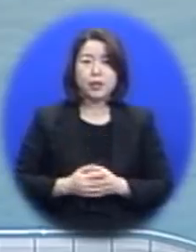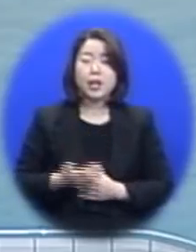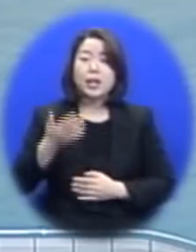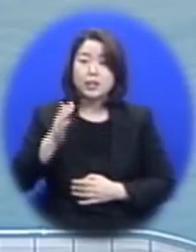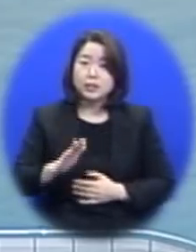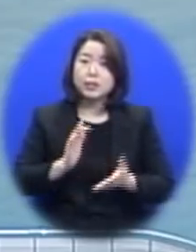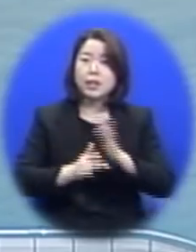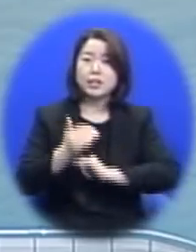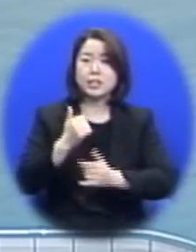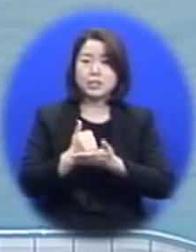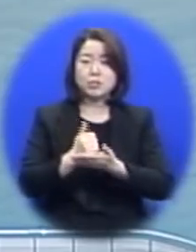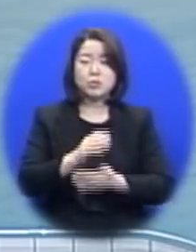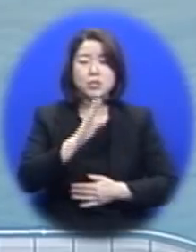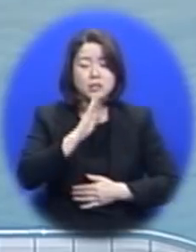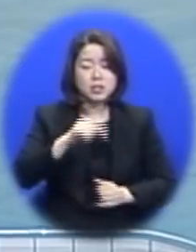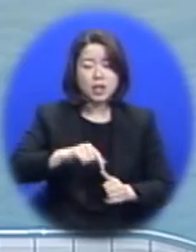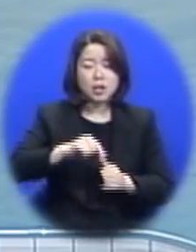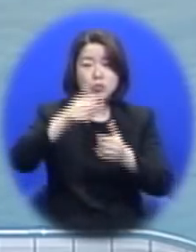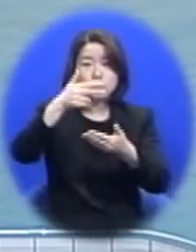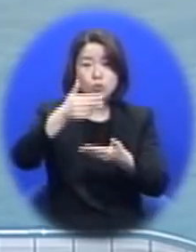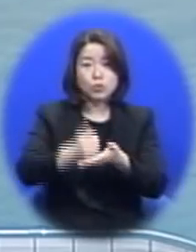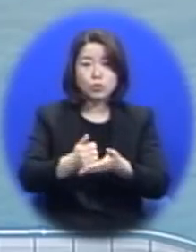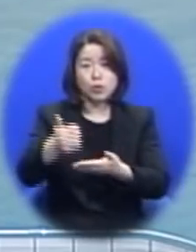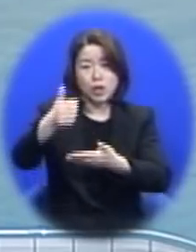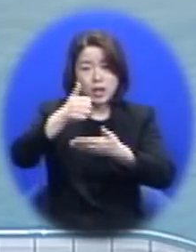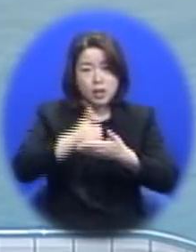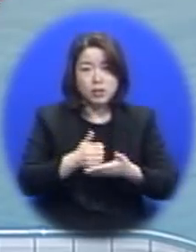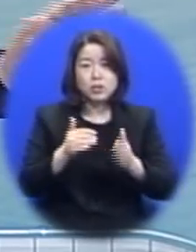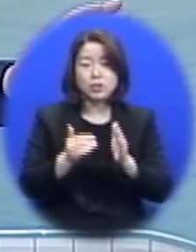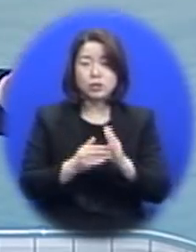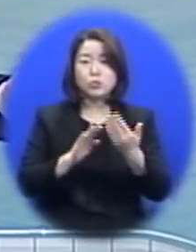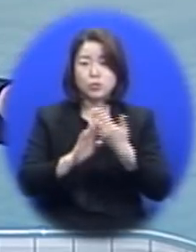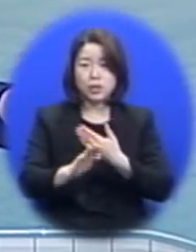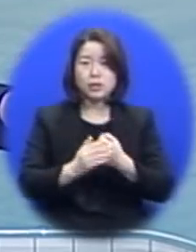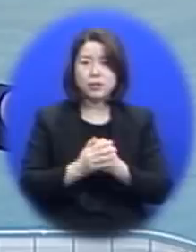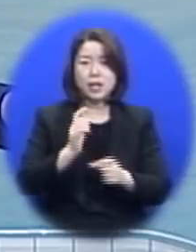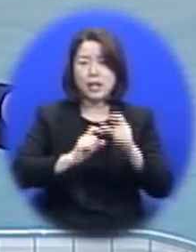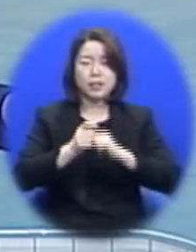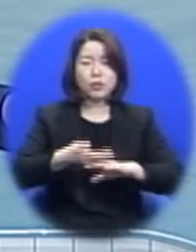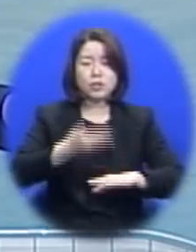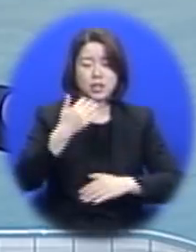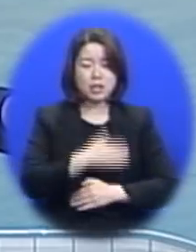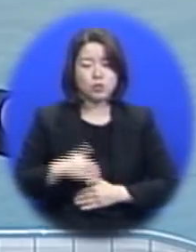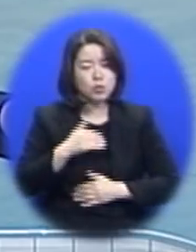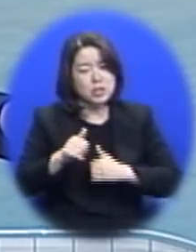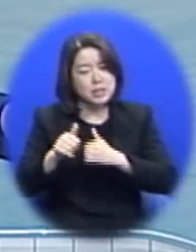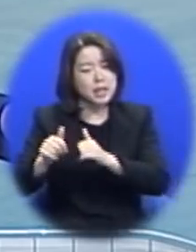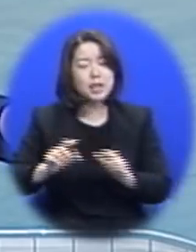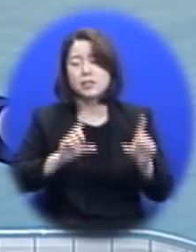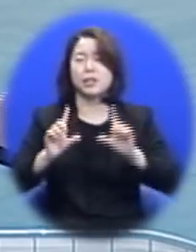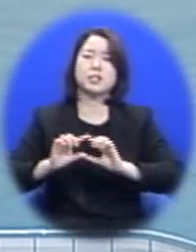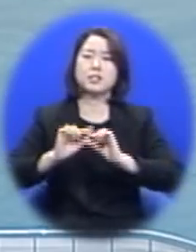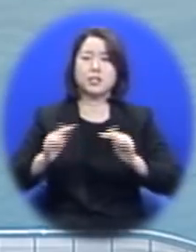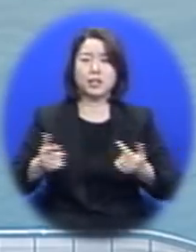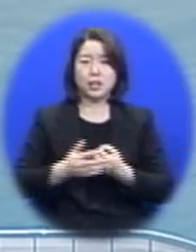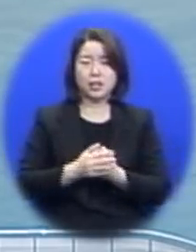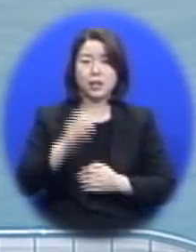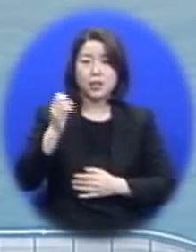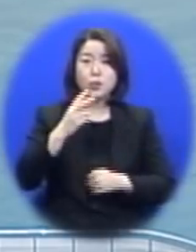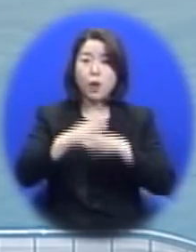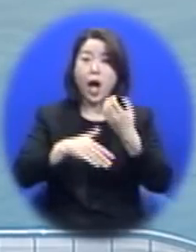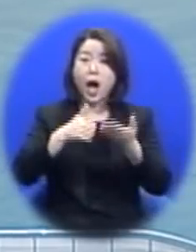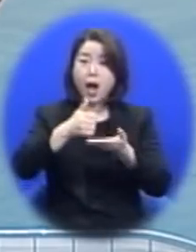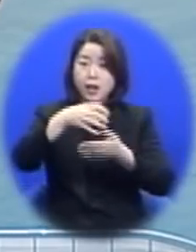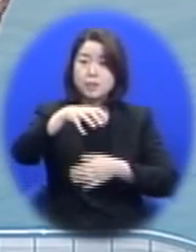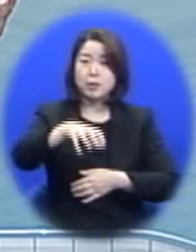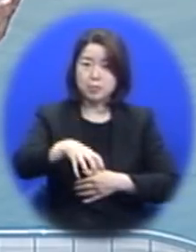그러나 예수님을 정말 구주로 영접하고 나면 우린 더 이상 육신으로 살지 않게 됩니다. 그리고 하나님 앞에서